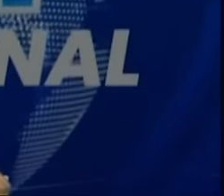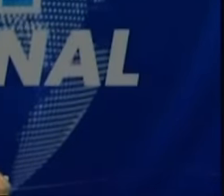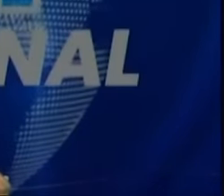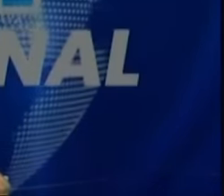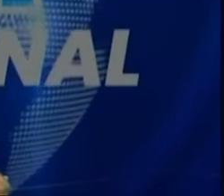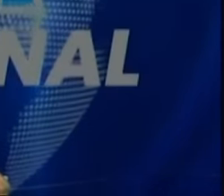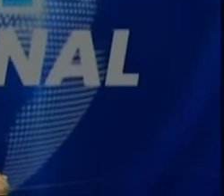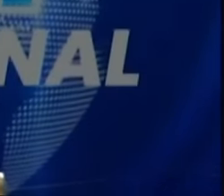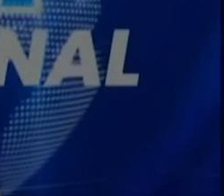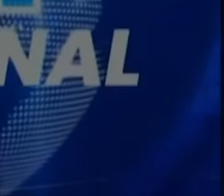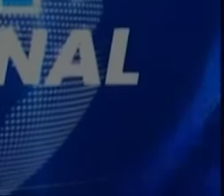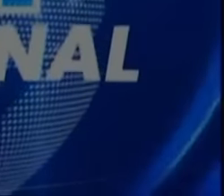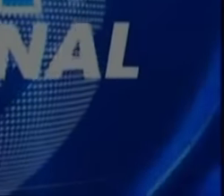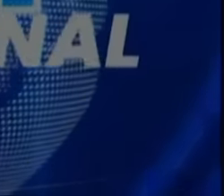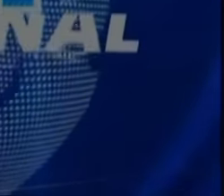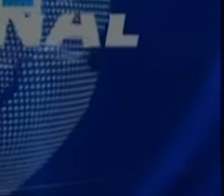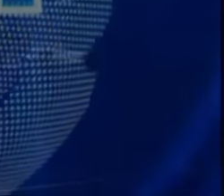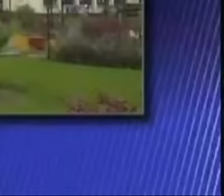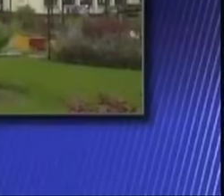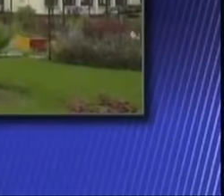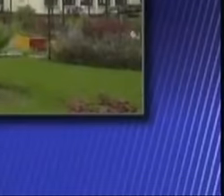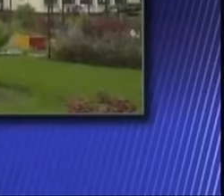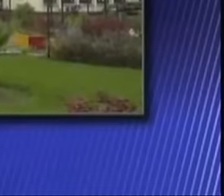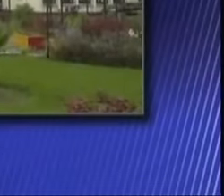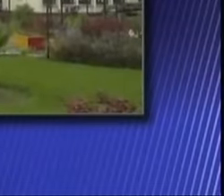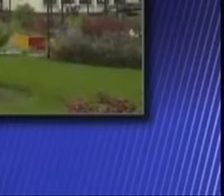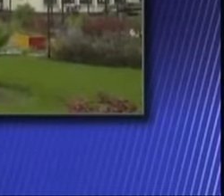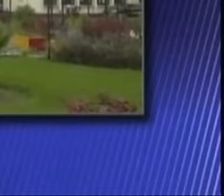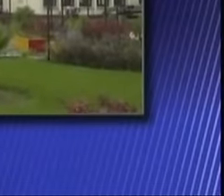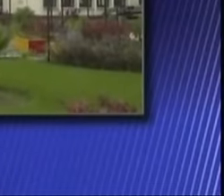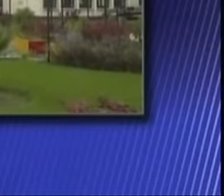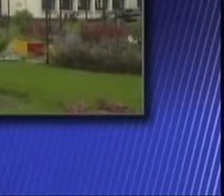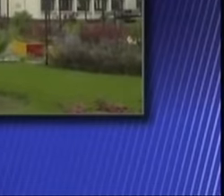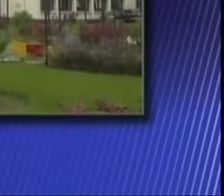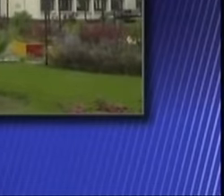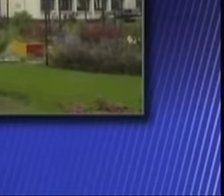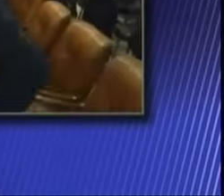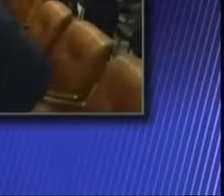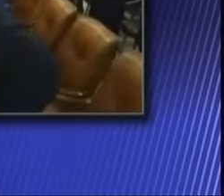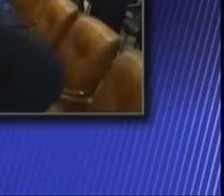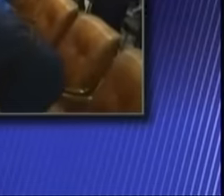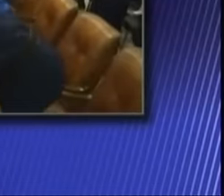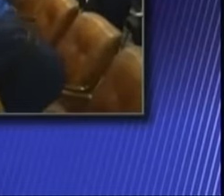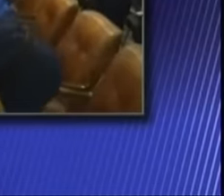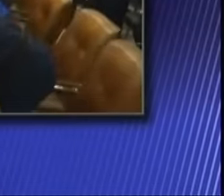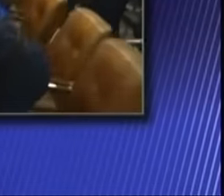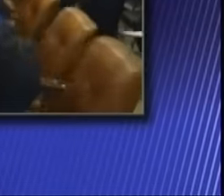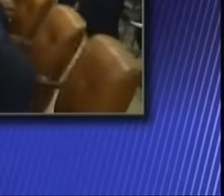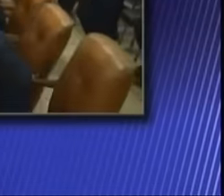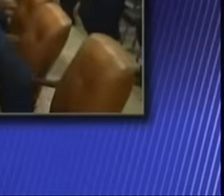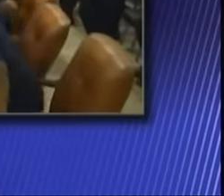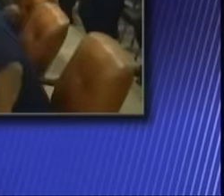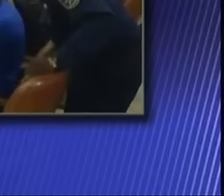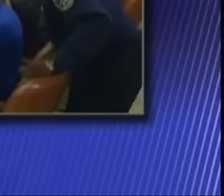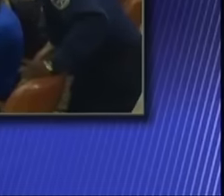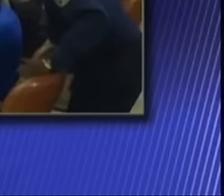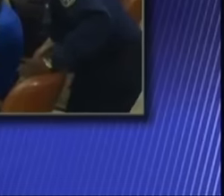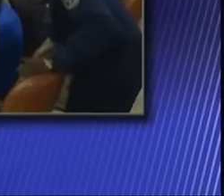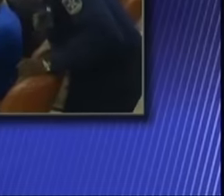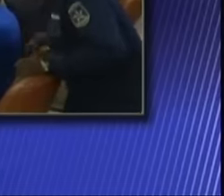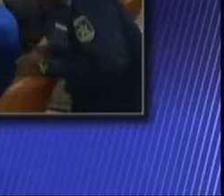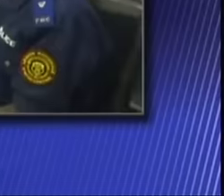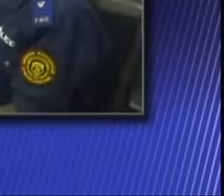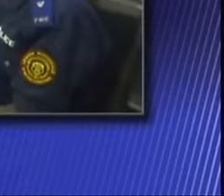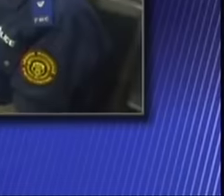lancée par un groupe des candidats président de la République. La PNC exhorte les organisateurs et les manifestants